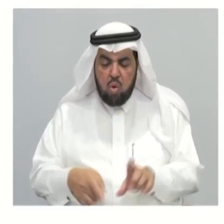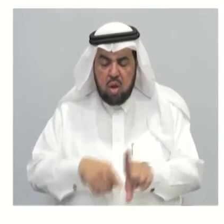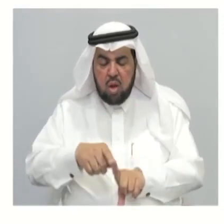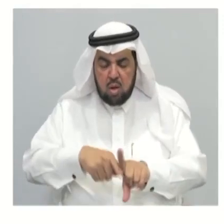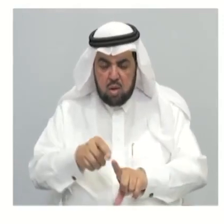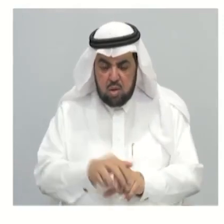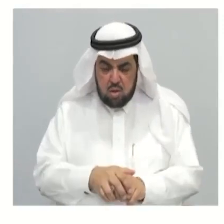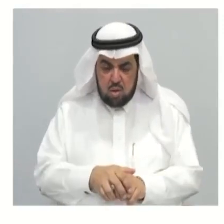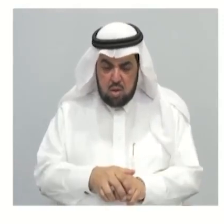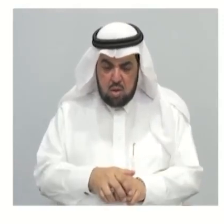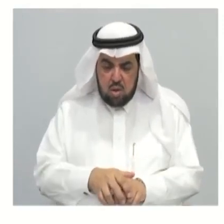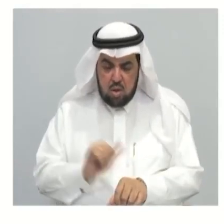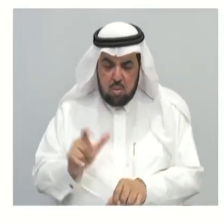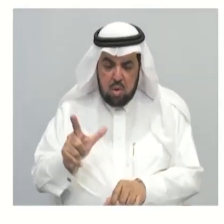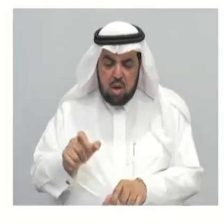القياس